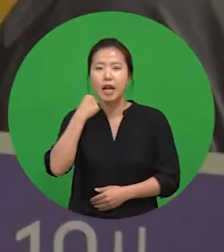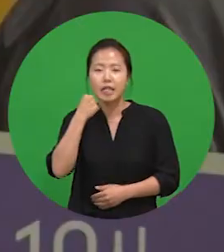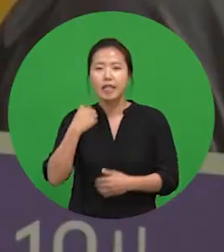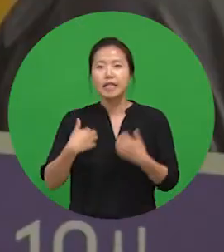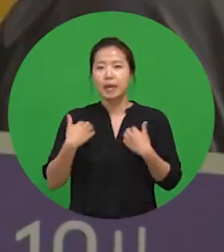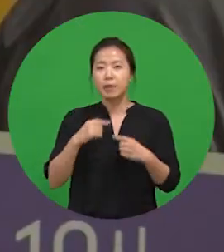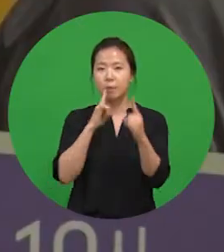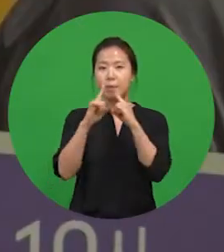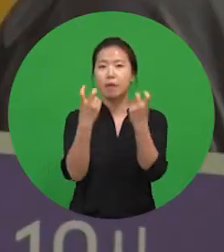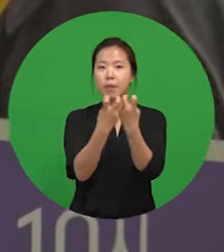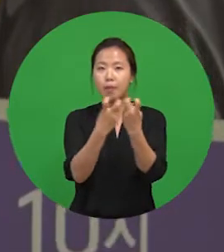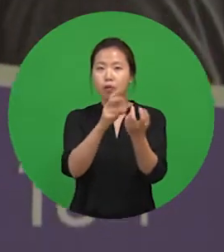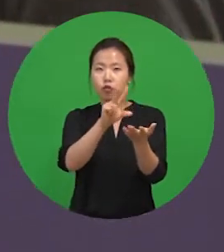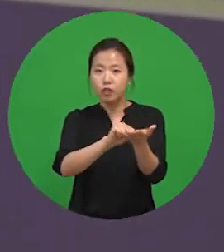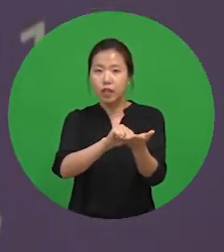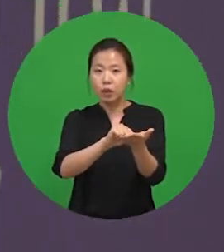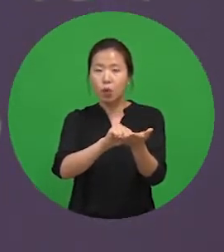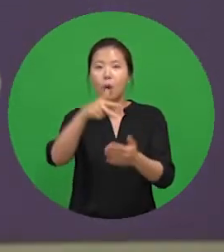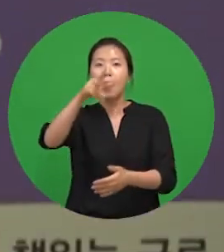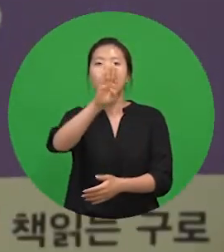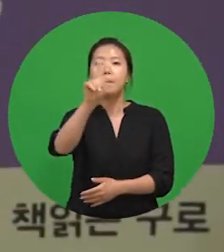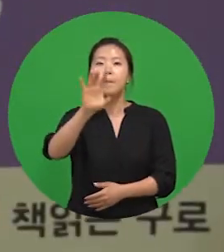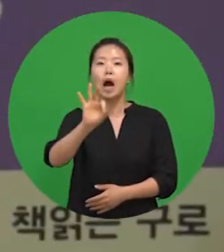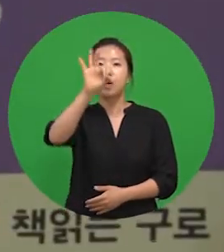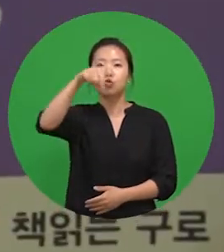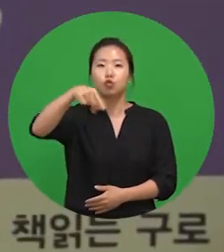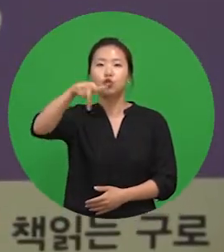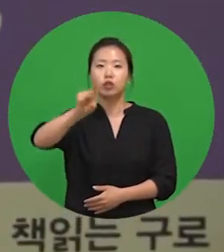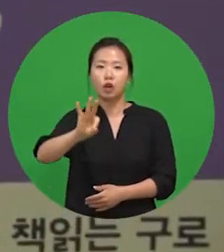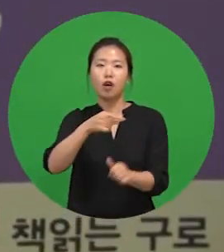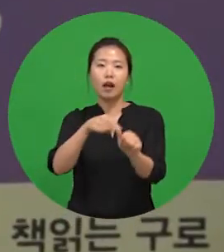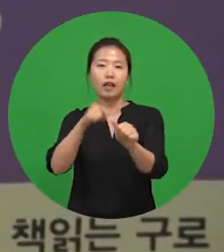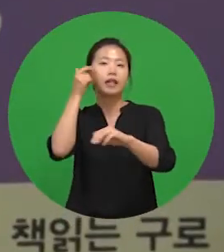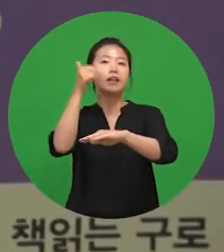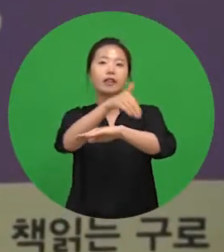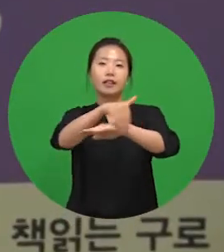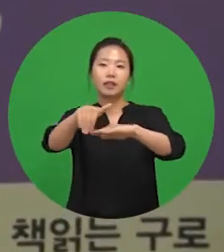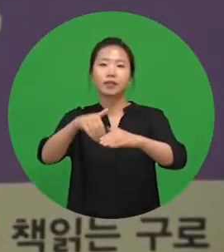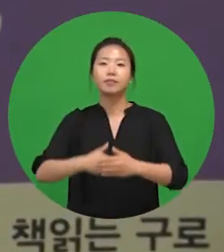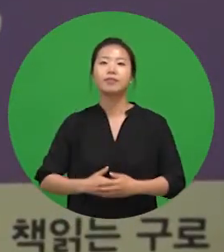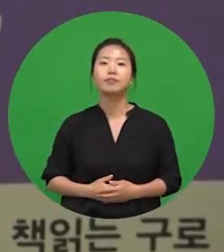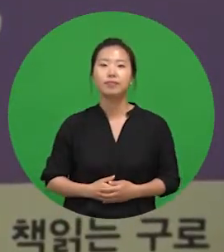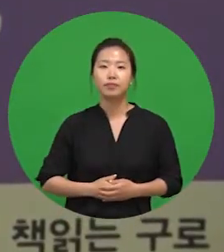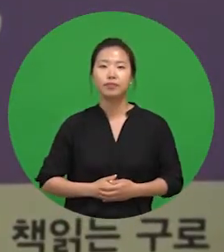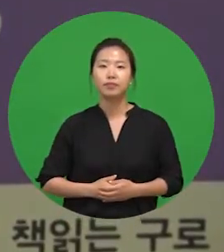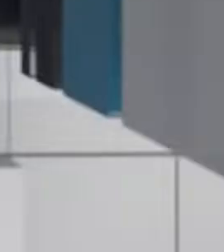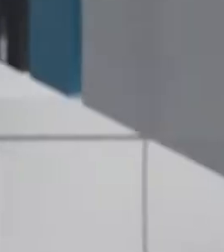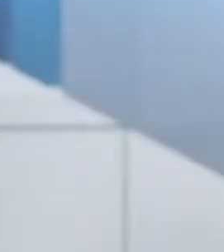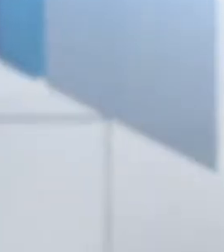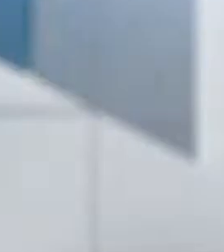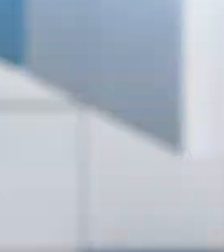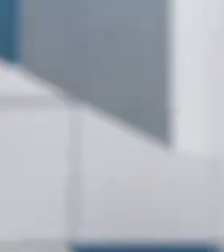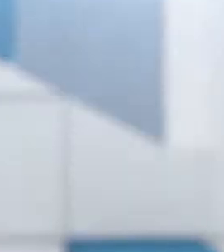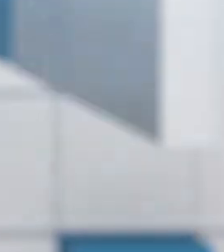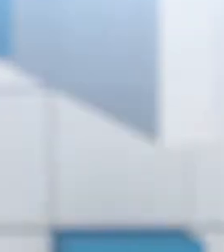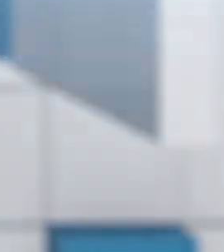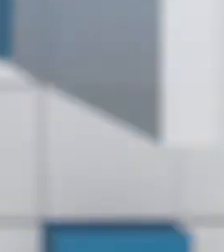달에는 맛있는 유머 화법이라는 주제로 방우정 대표의 강의가 이어질 예정입니다.